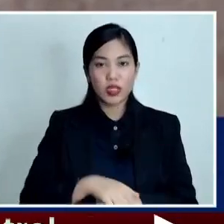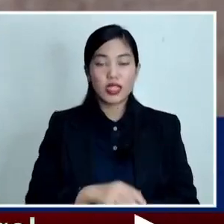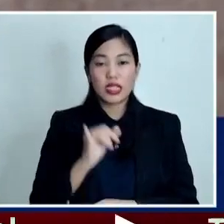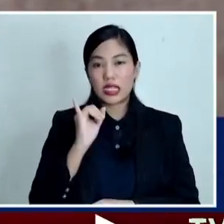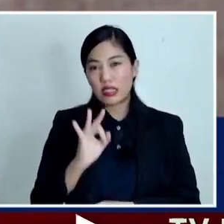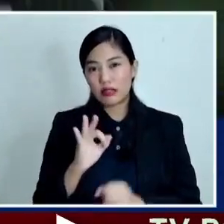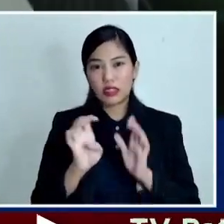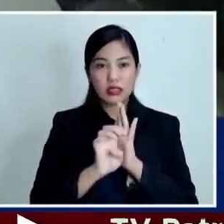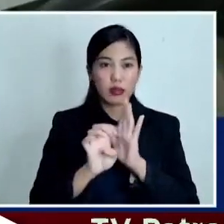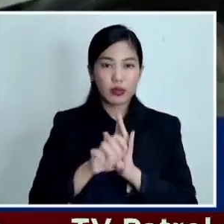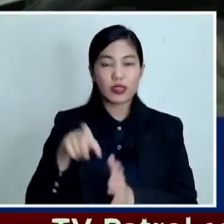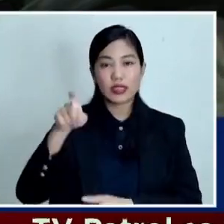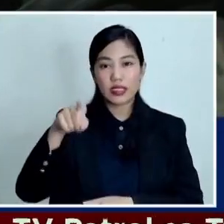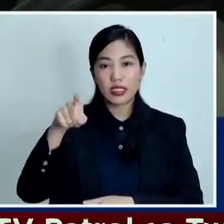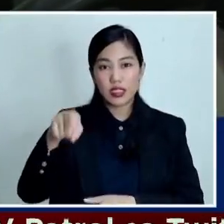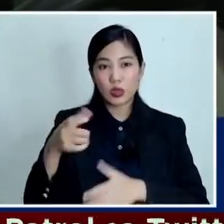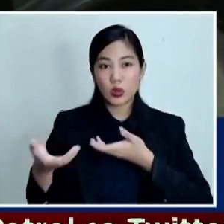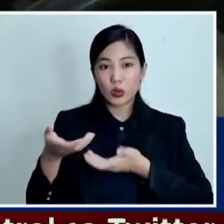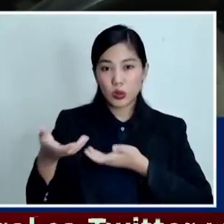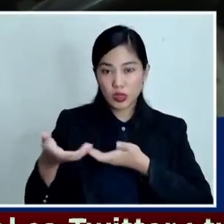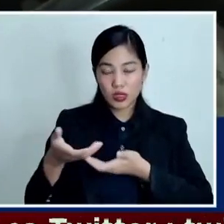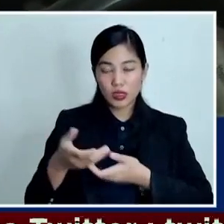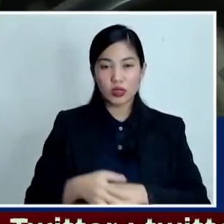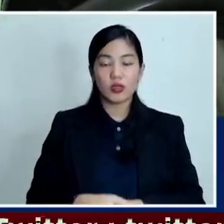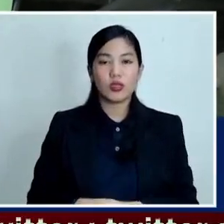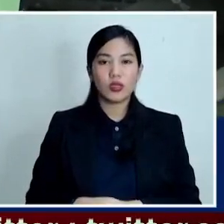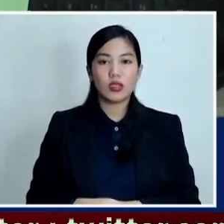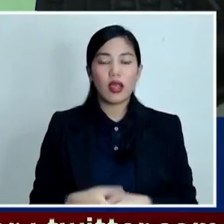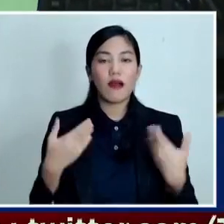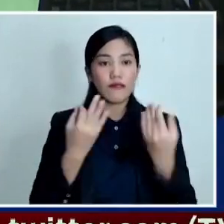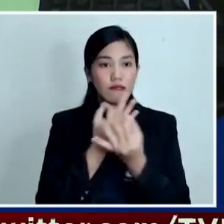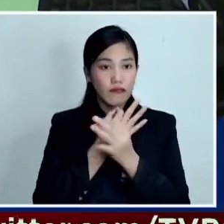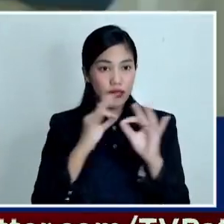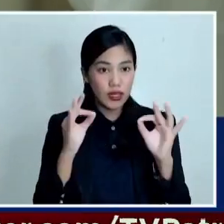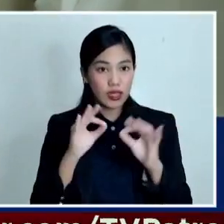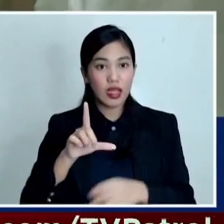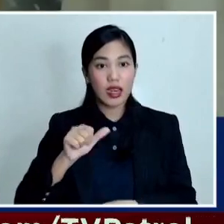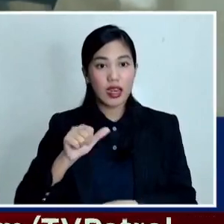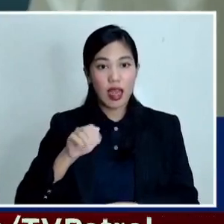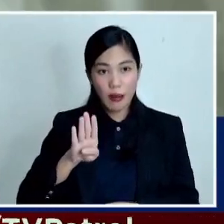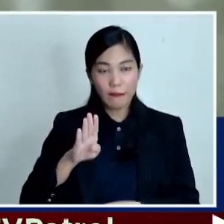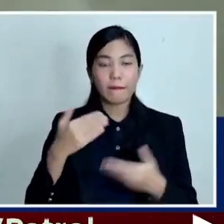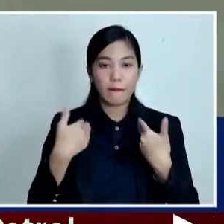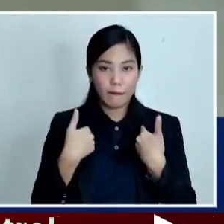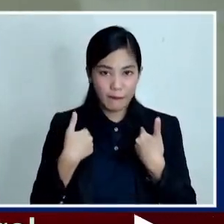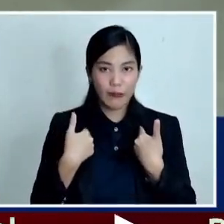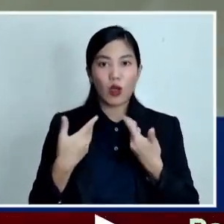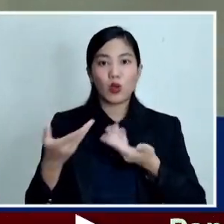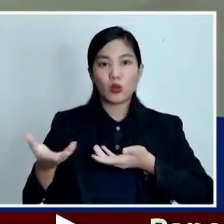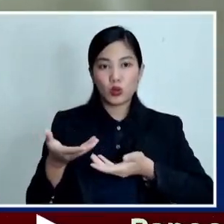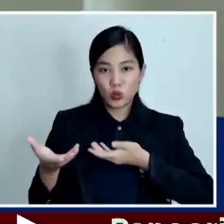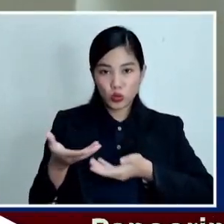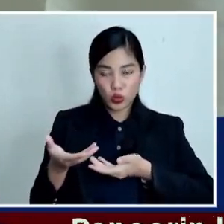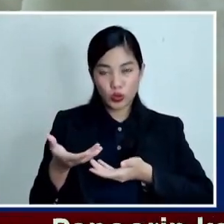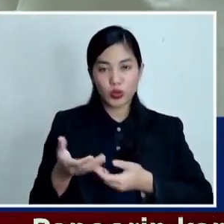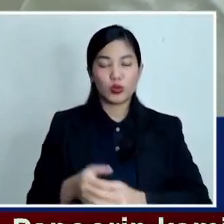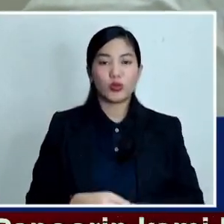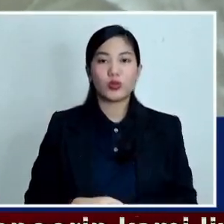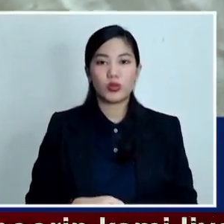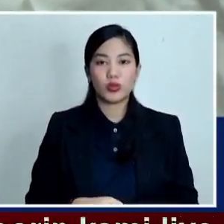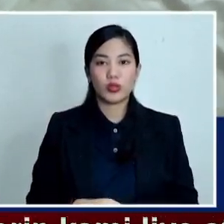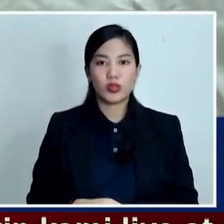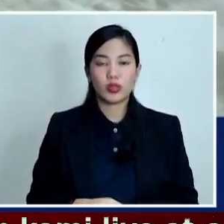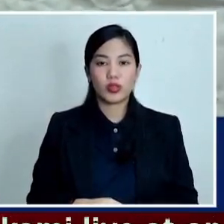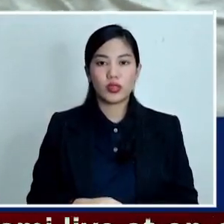ng consultation. And may laboratory rin part of it, yung konsulta, as needed based on risk. No, hindi